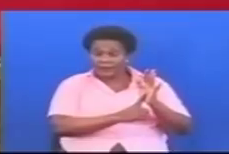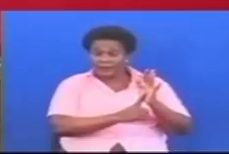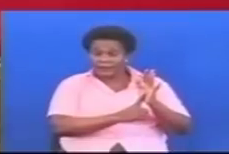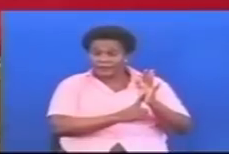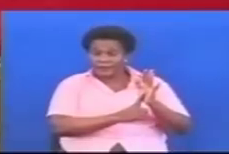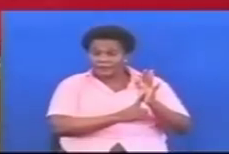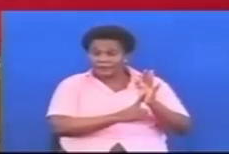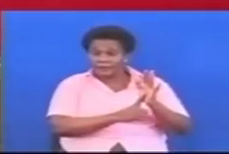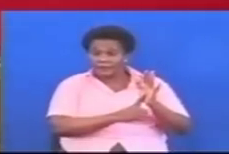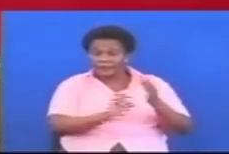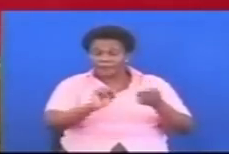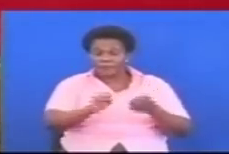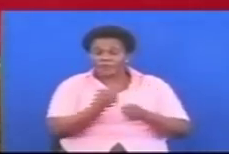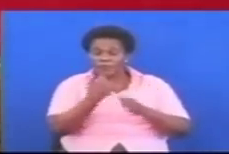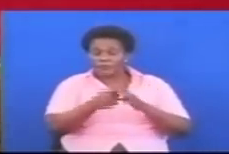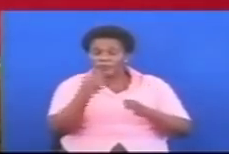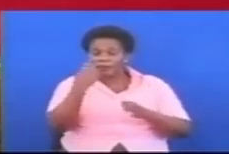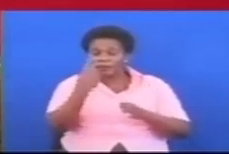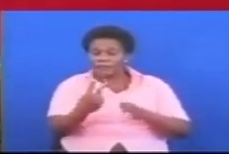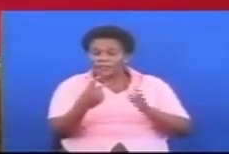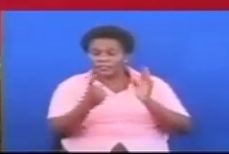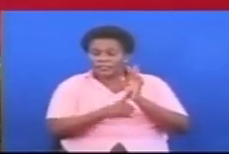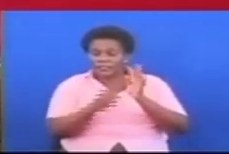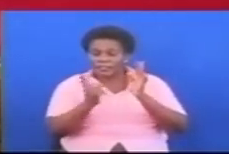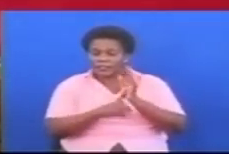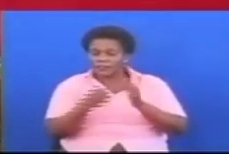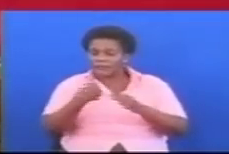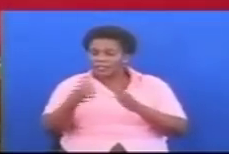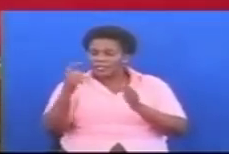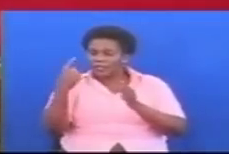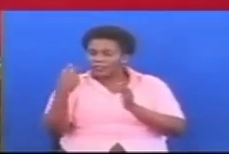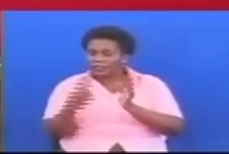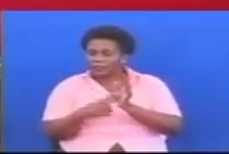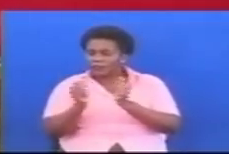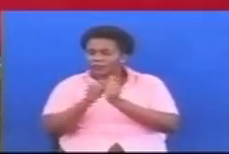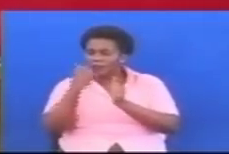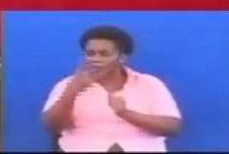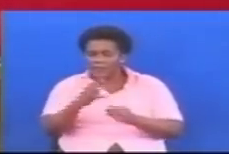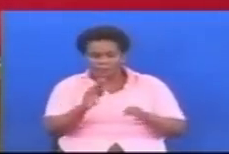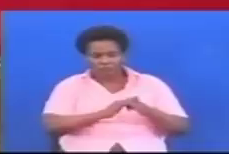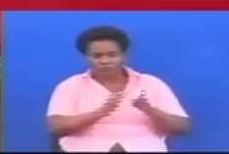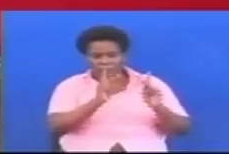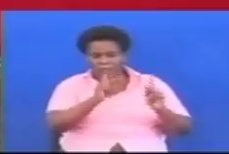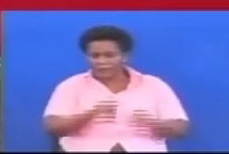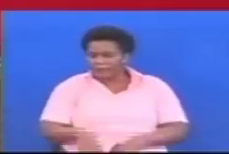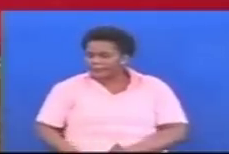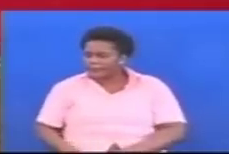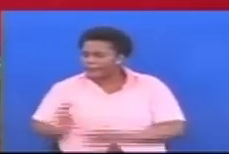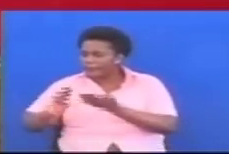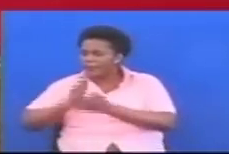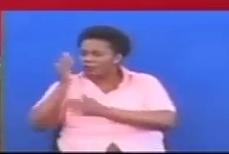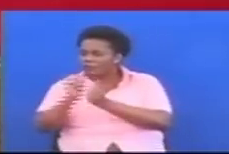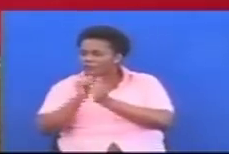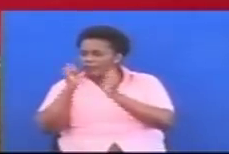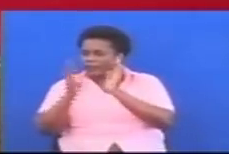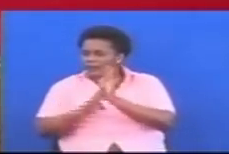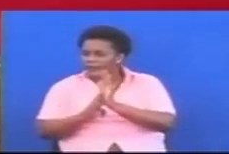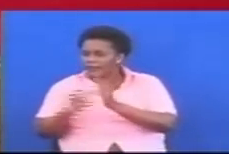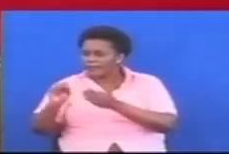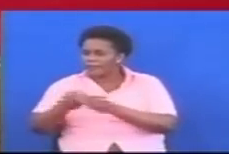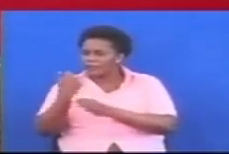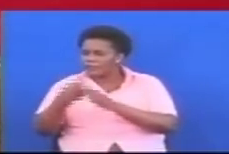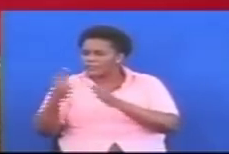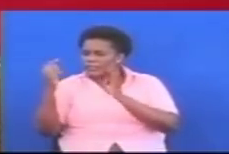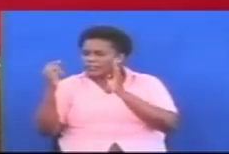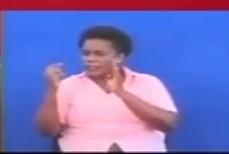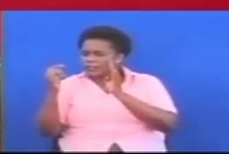bilioni 6 milioni 266 714 ni fedha za matumizi ya kawaida, na shilingi bilioni 18 milioni